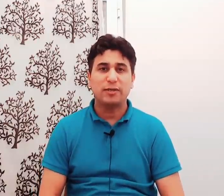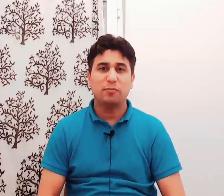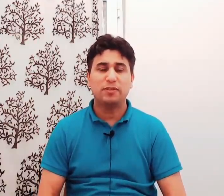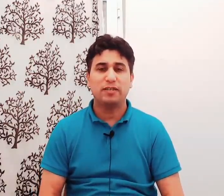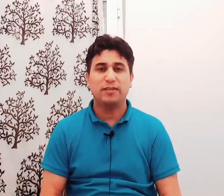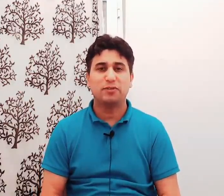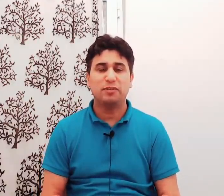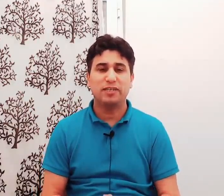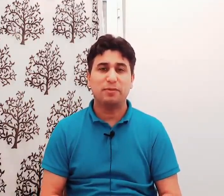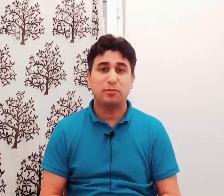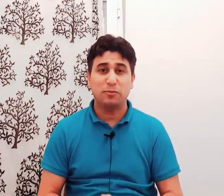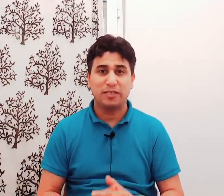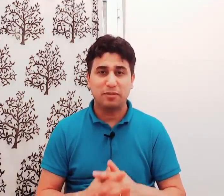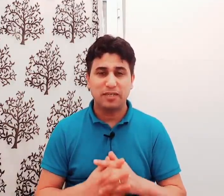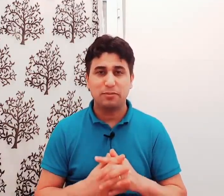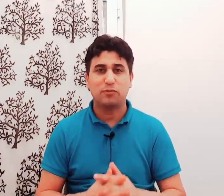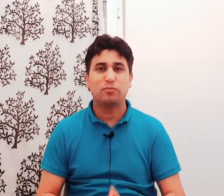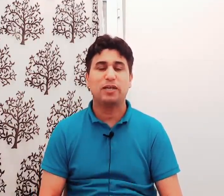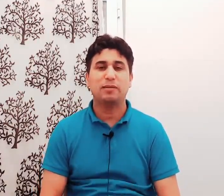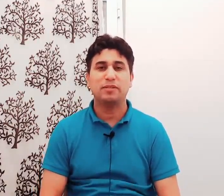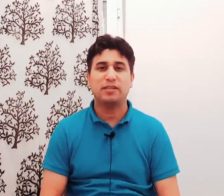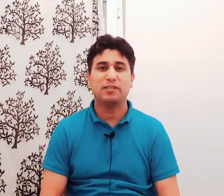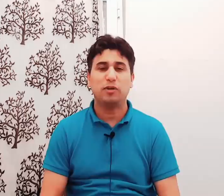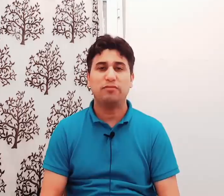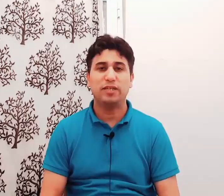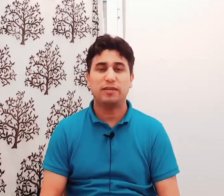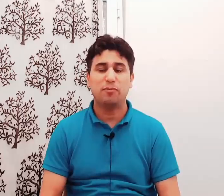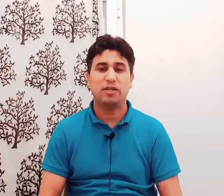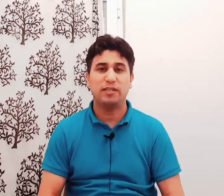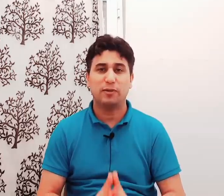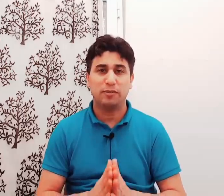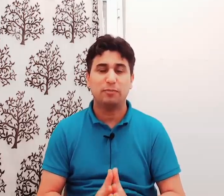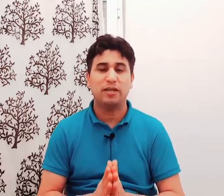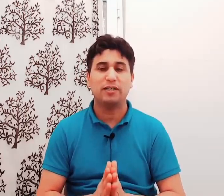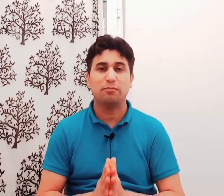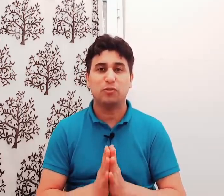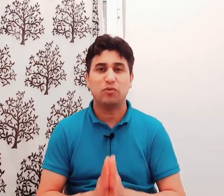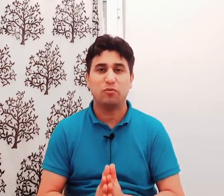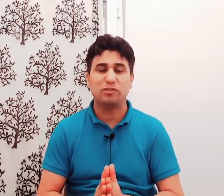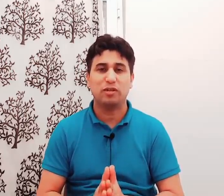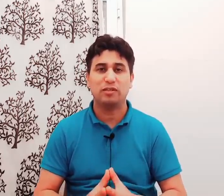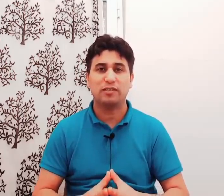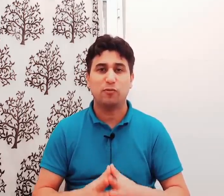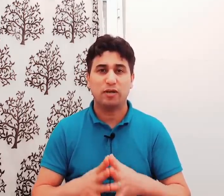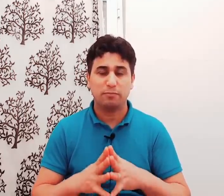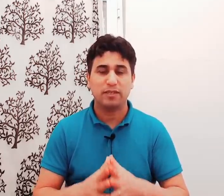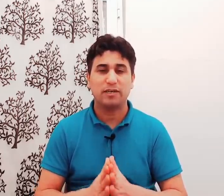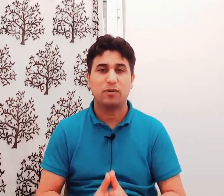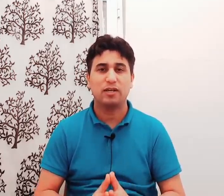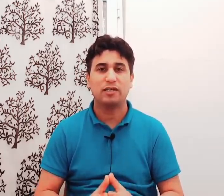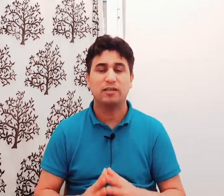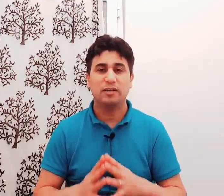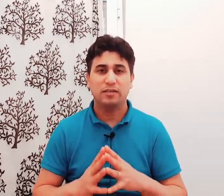الله عليكم، تحية لكم جميعا أينما كنتم. كنتمنى يا ربي تكونوا بأتم الصحة والعافية كما وعدناكم. نتمنى يا ربي تكونوا دوستوا هذا النهار توا